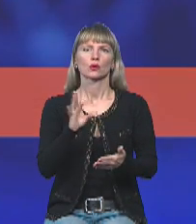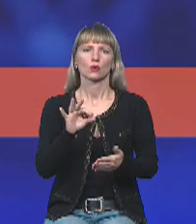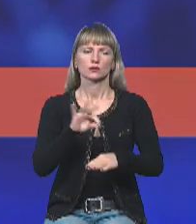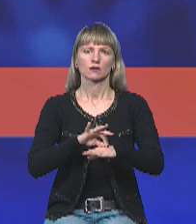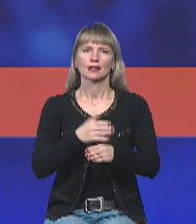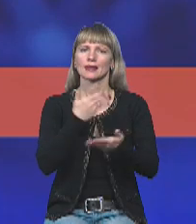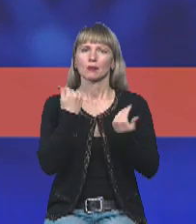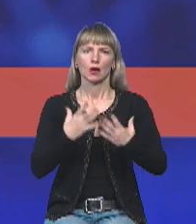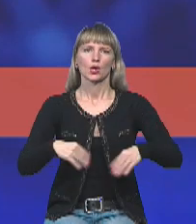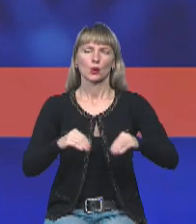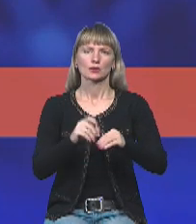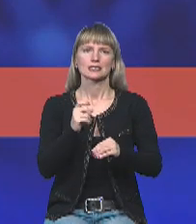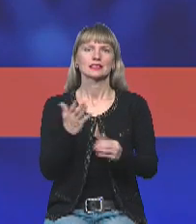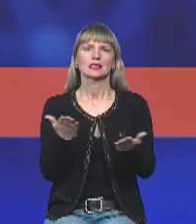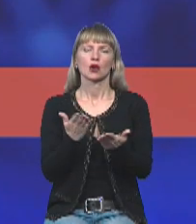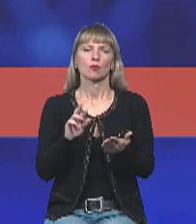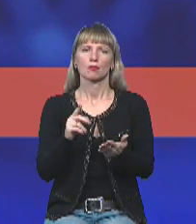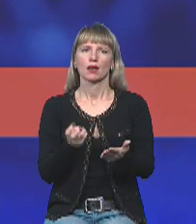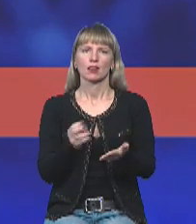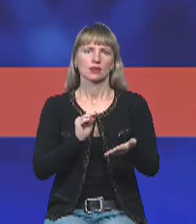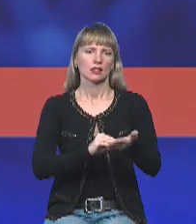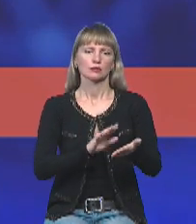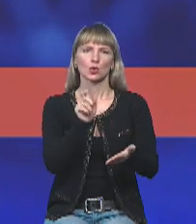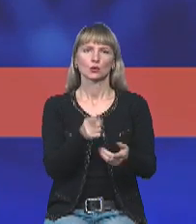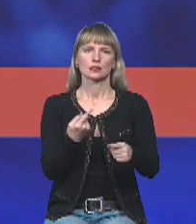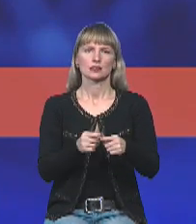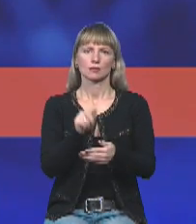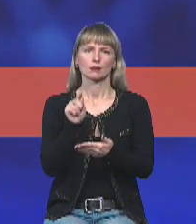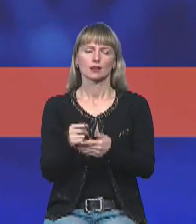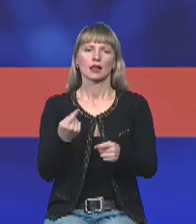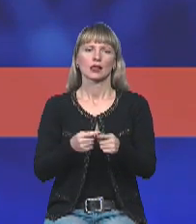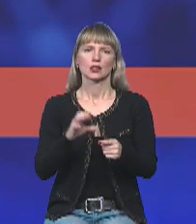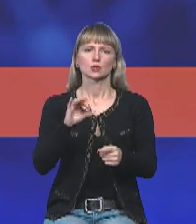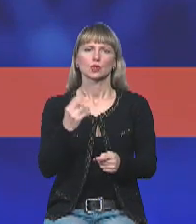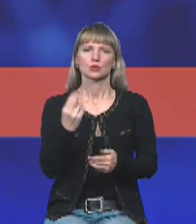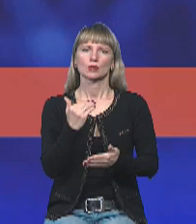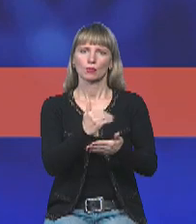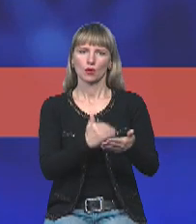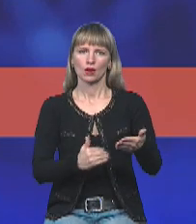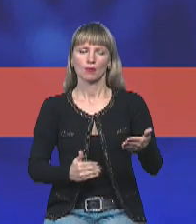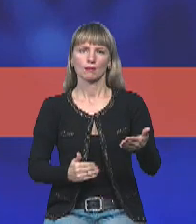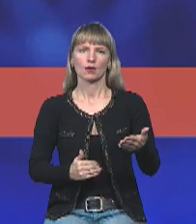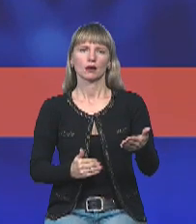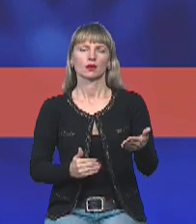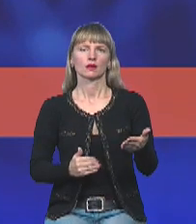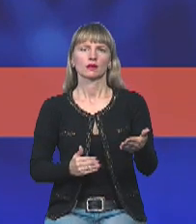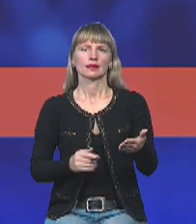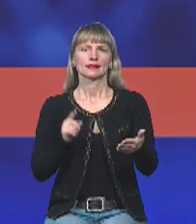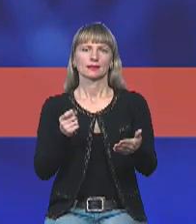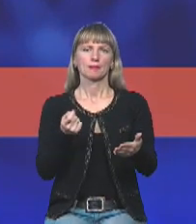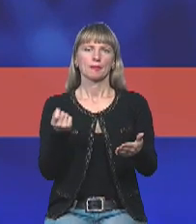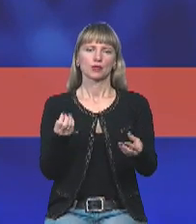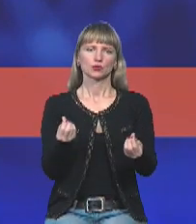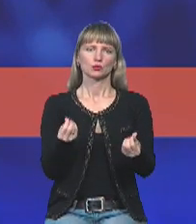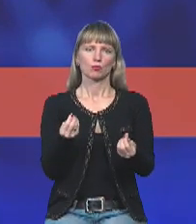б не звернулися люди з цього питання. Також він Соціальна програма підтримки програма. Так, там